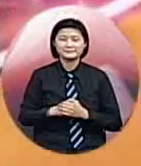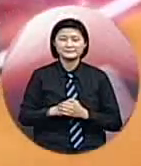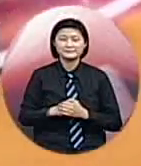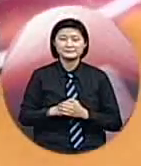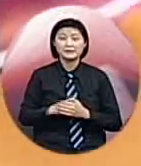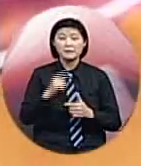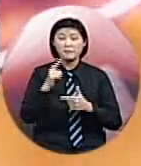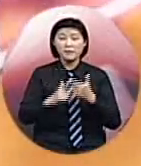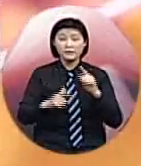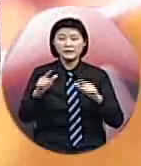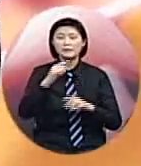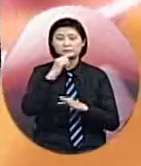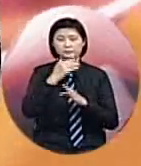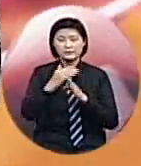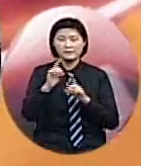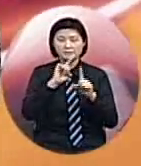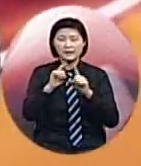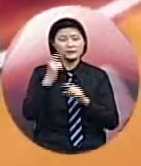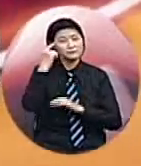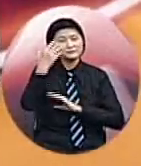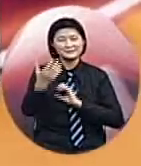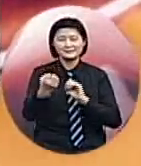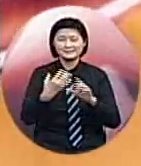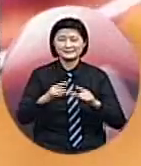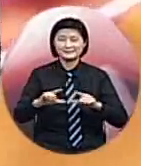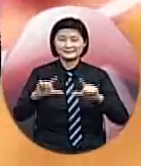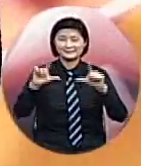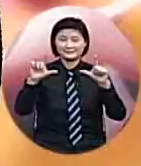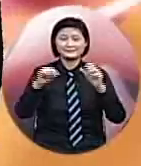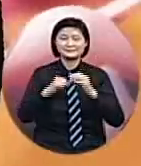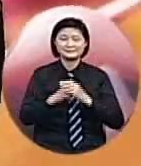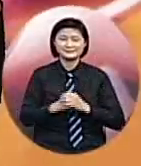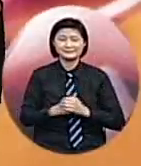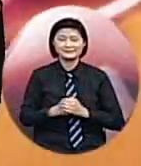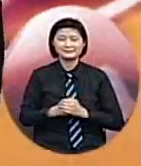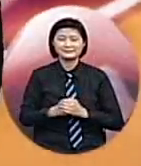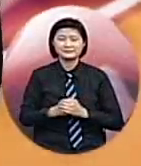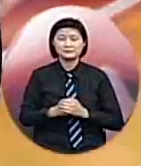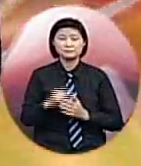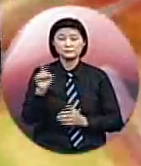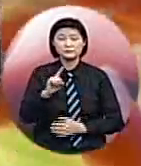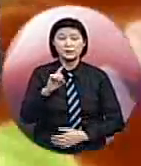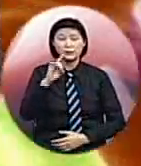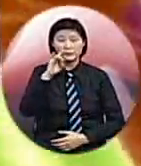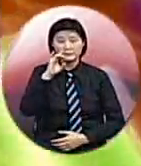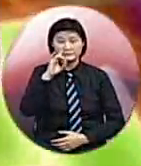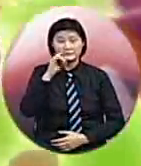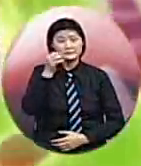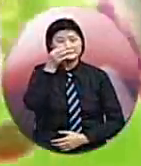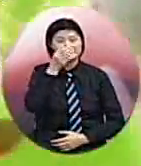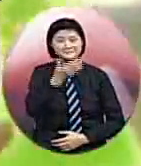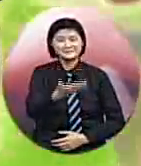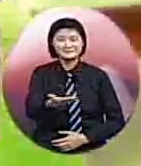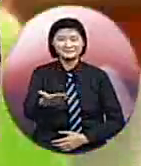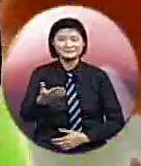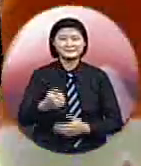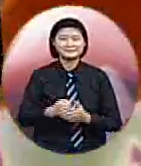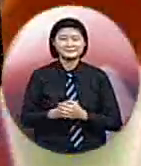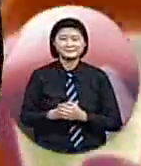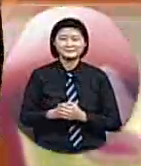자, 목요일은 북한말 바로 알고 퀴즈가 있는 날이죠. 네, 그렇습니다. 아, 예. 또 어떤 퀴즈인가 볼까요? 네. 퀴즈 보여 주세요.